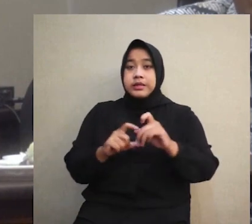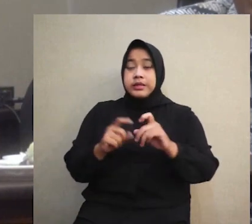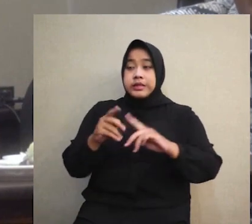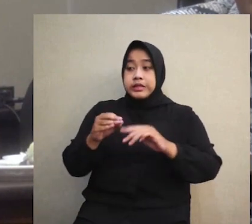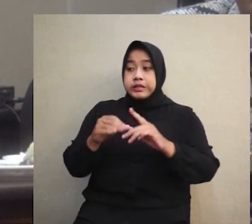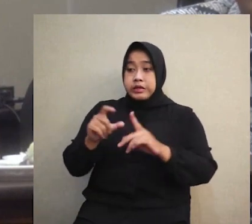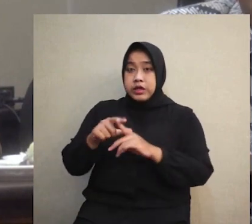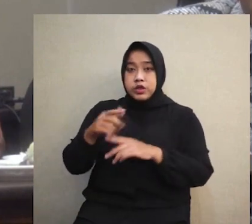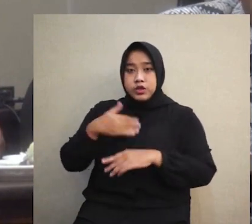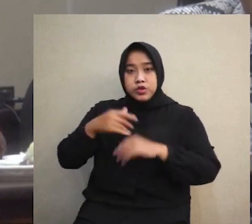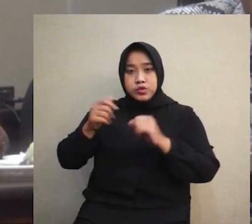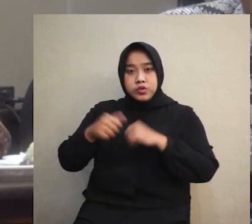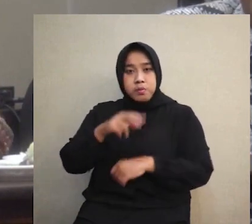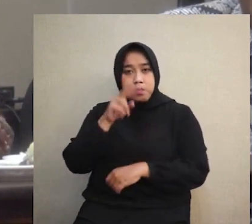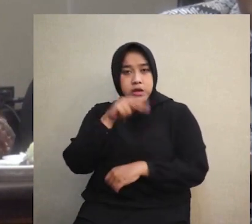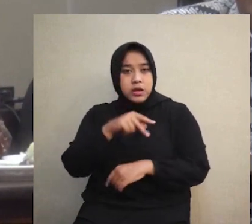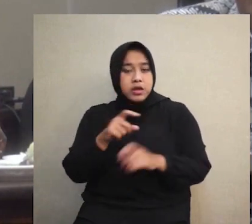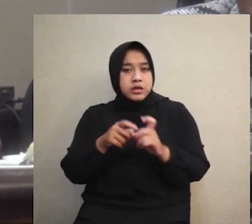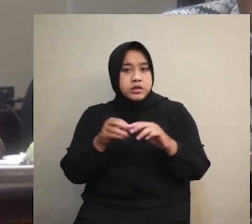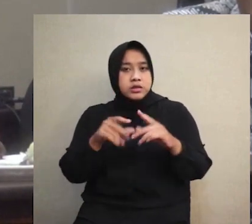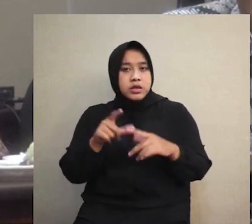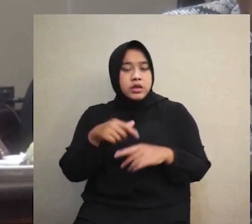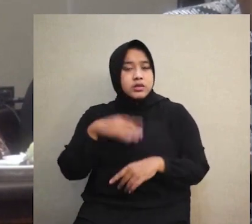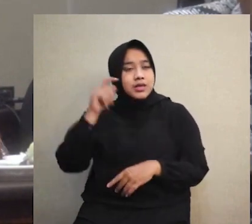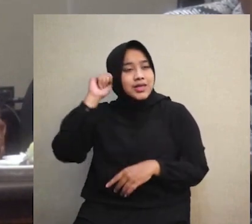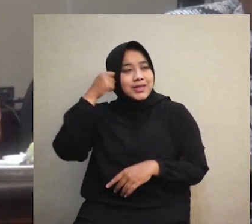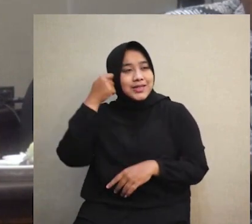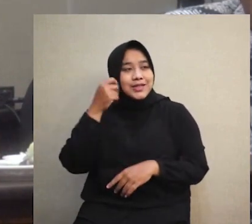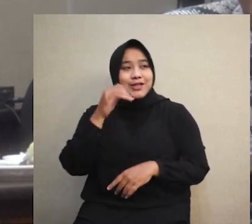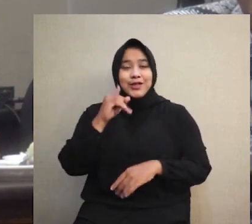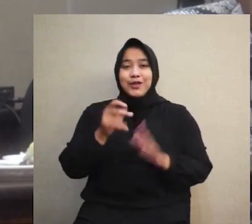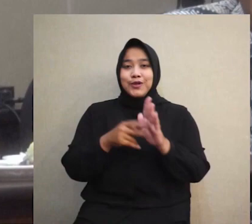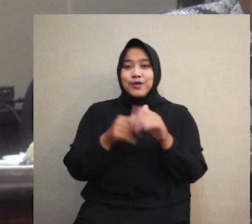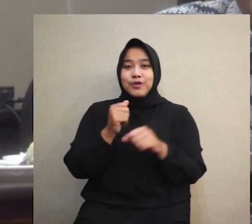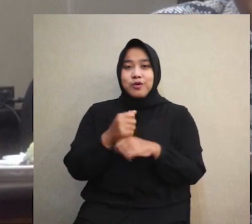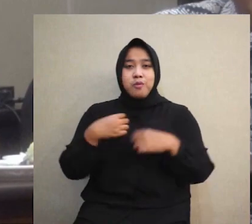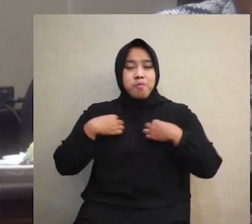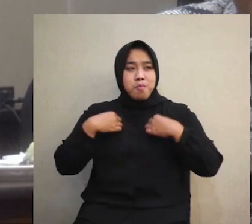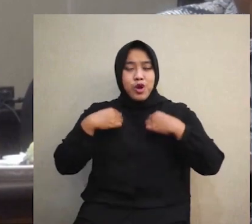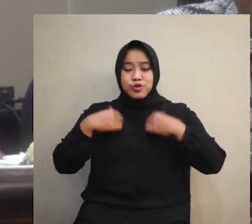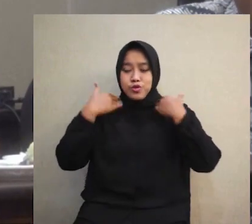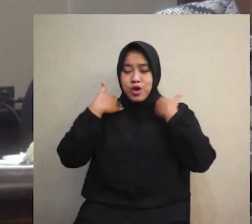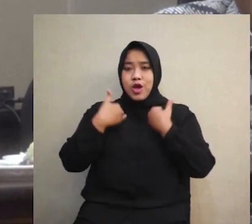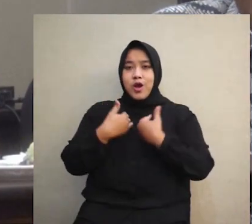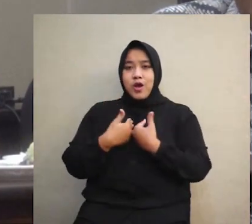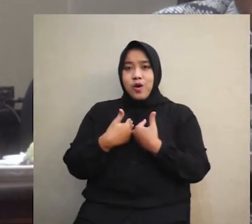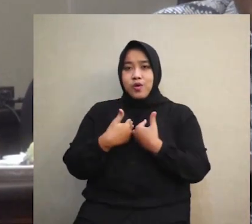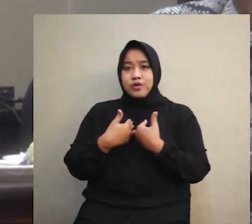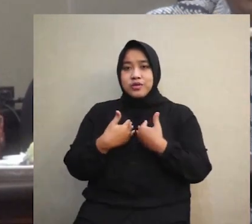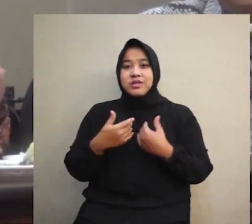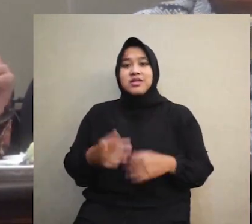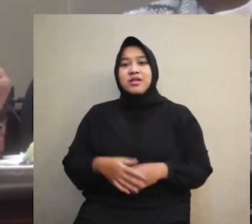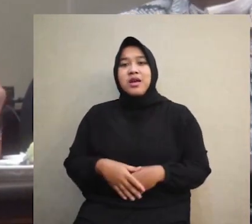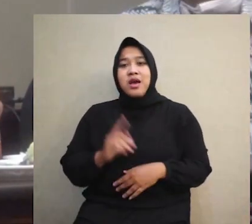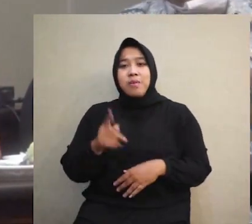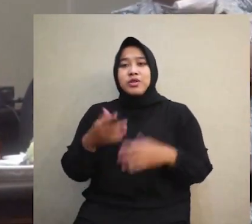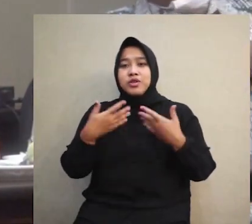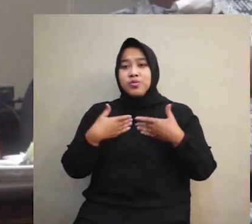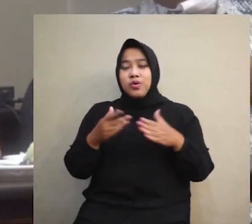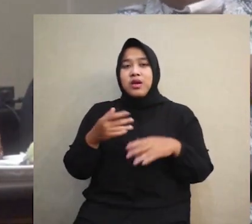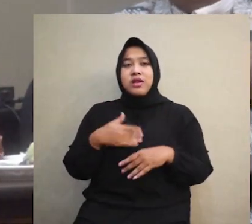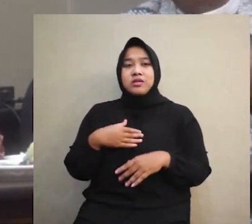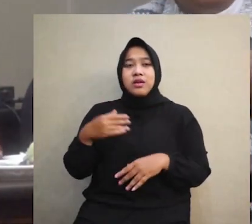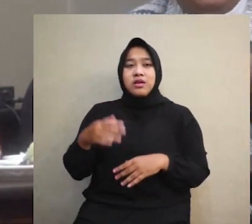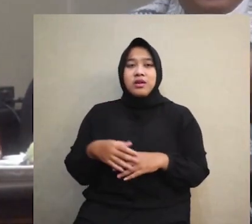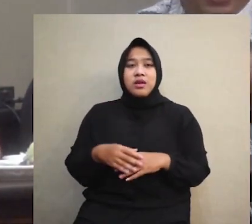ya saya itu kalau lihat Mas Sahid itu inget Mas Inung kalau pakai baju baju kaos gitu soal kemejanya dibuka gitu kan saya kelamaan di